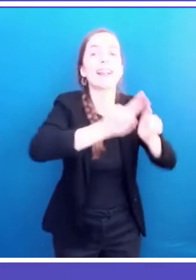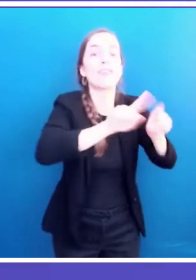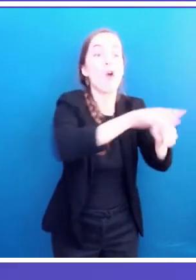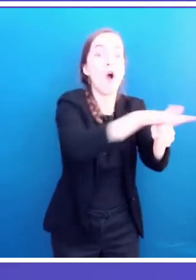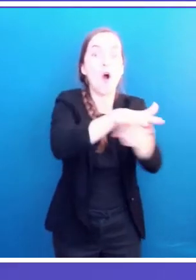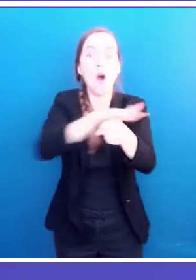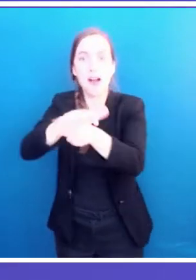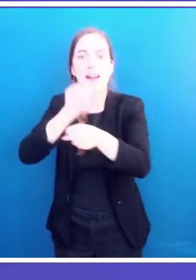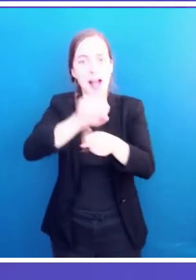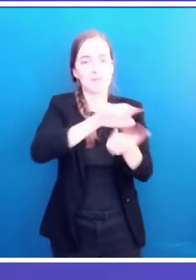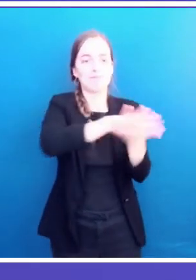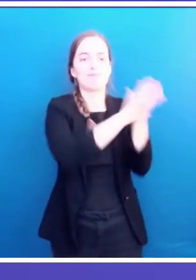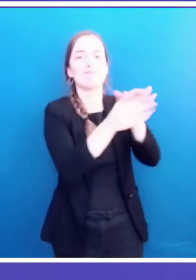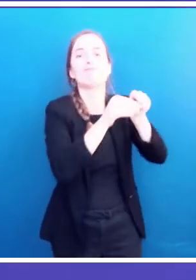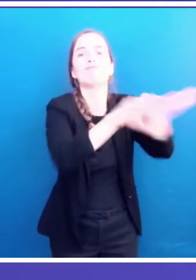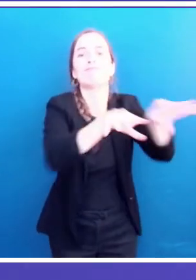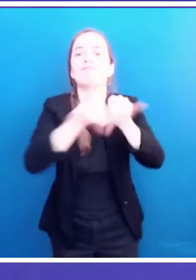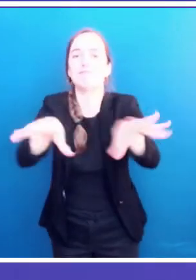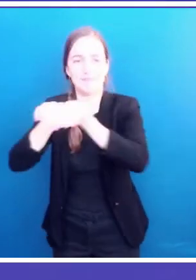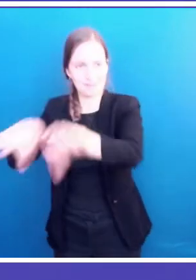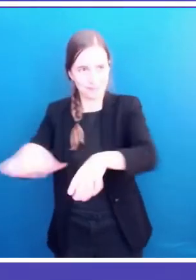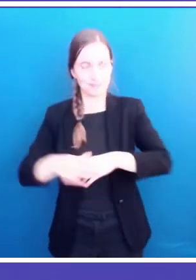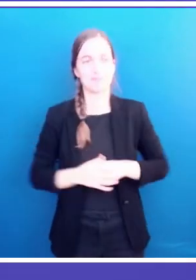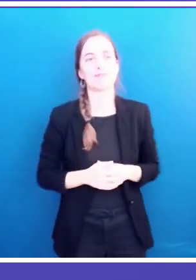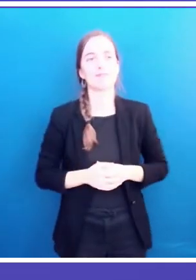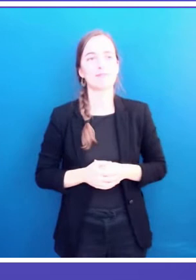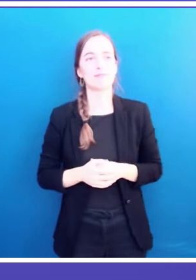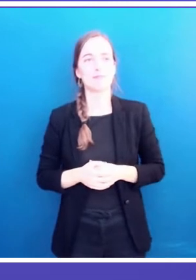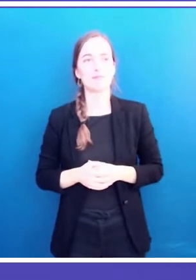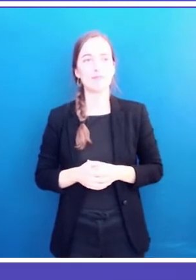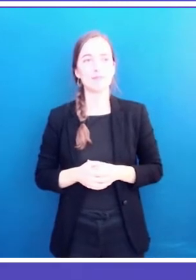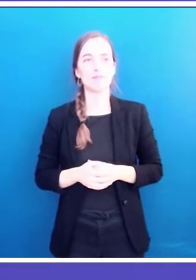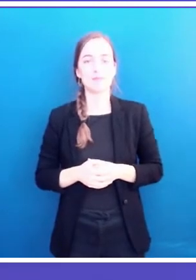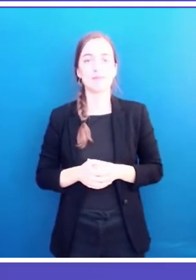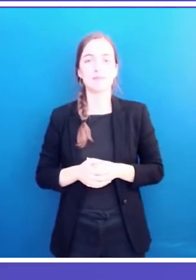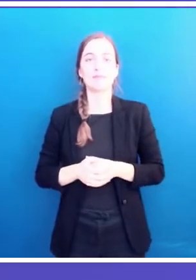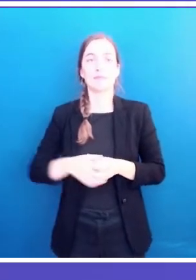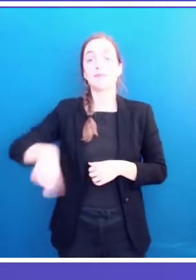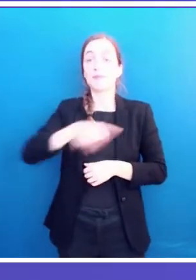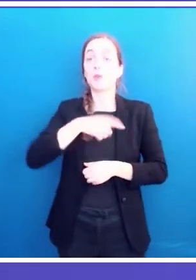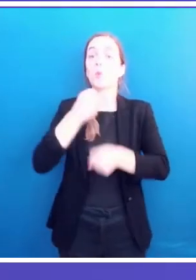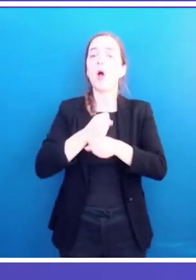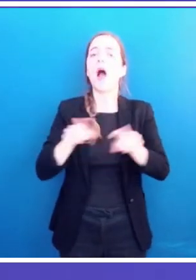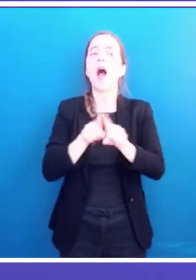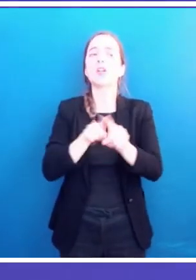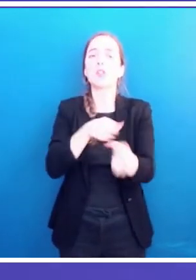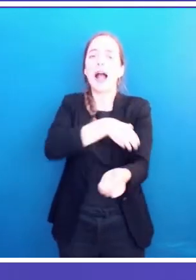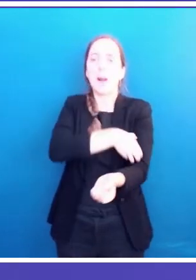على تحسين وضعهن الاجتماعي والاقتصادي ووضعهن في مجال العمل. لقد طبقنا